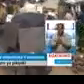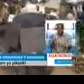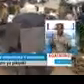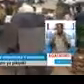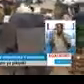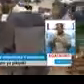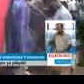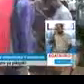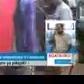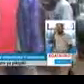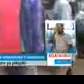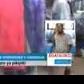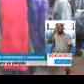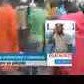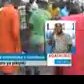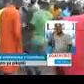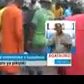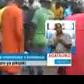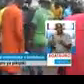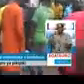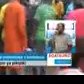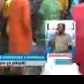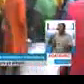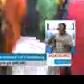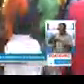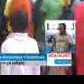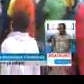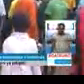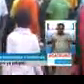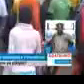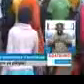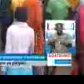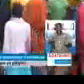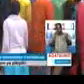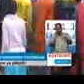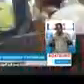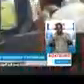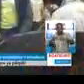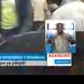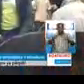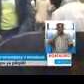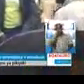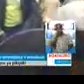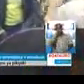Nga bakunganya okulaba motoka Magezi ga Baganda ekoleddwa ne yingini ya pikipiki ng'ekozesa petroli.